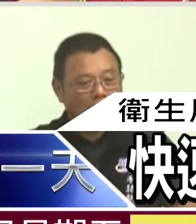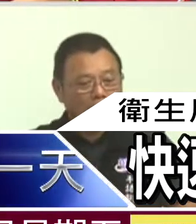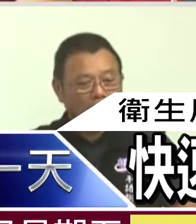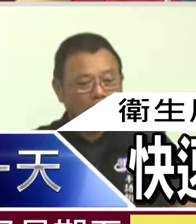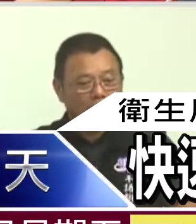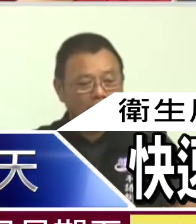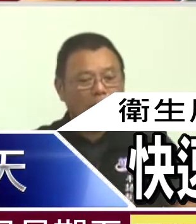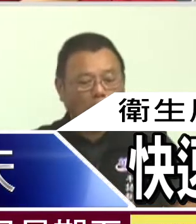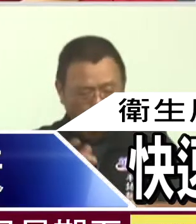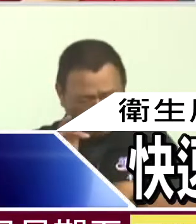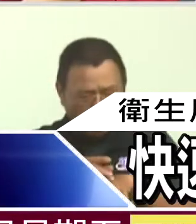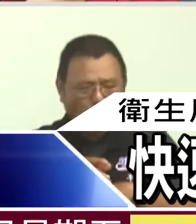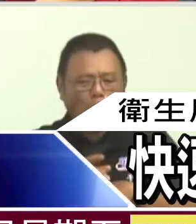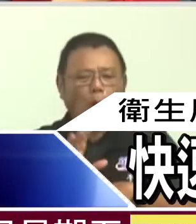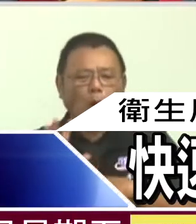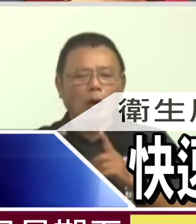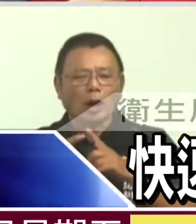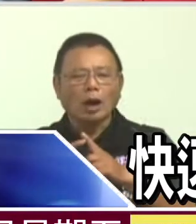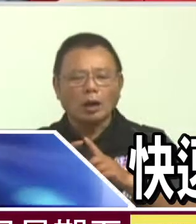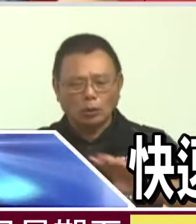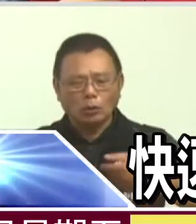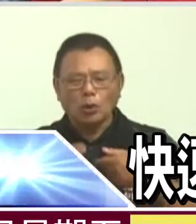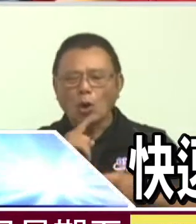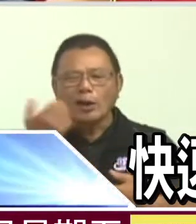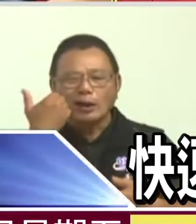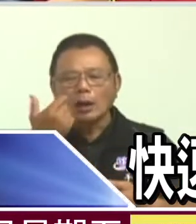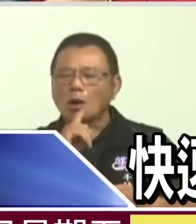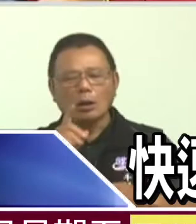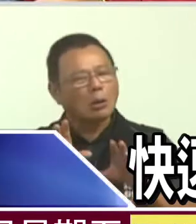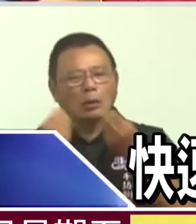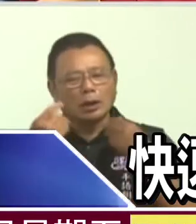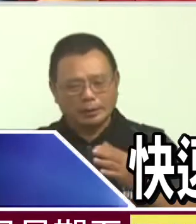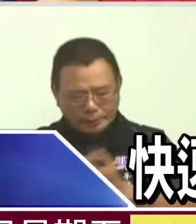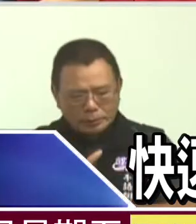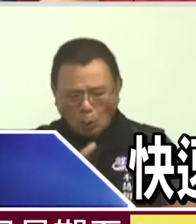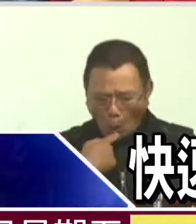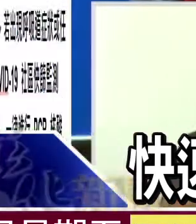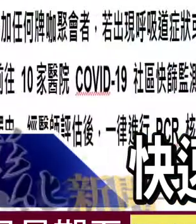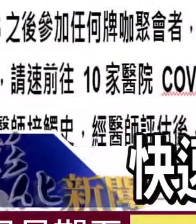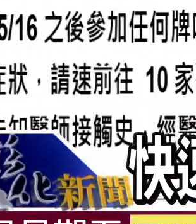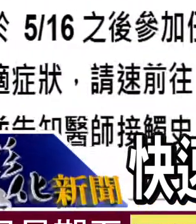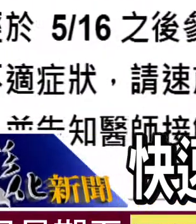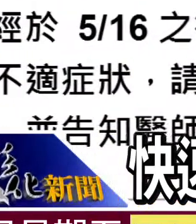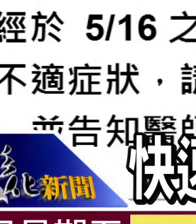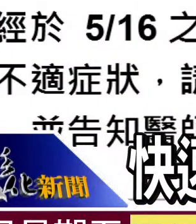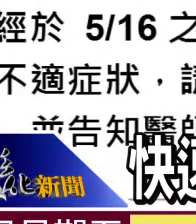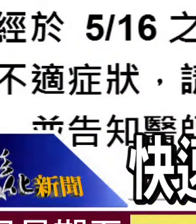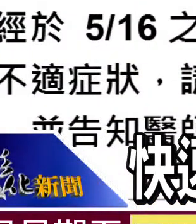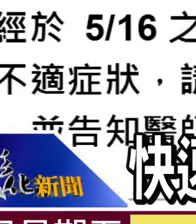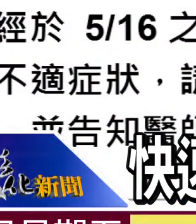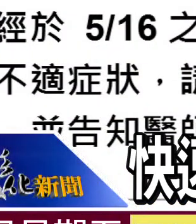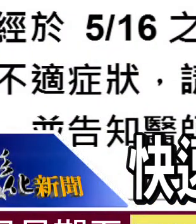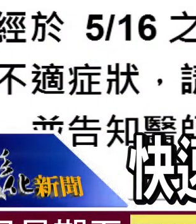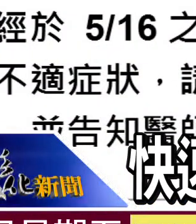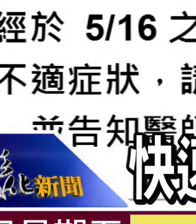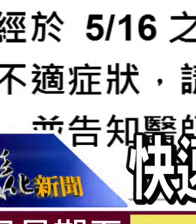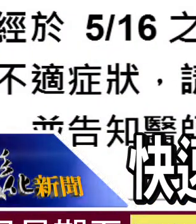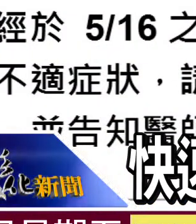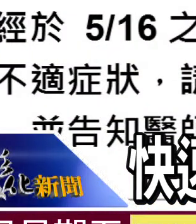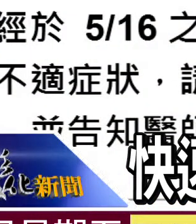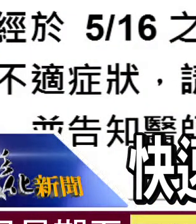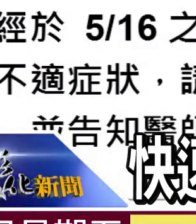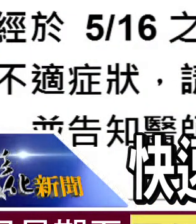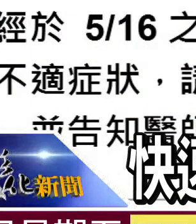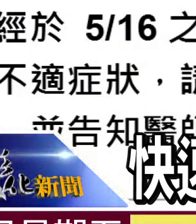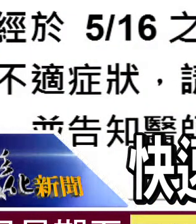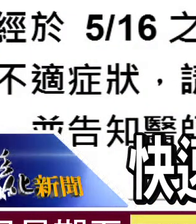确诊个案就可以了，医生就会根据你的症状帮你来做 PCR 的检测。所以再次呼吁，请使